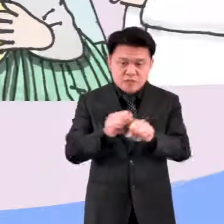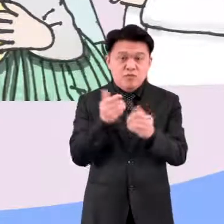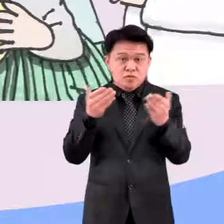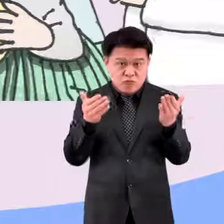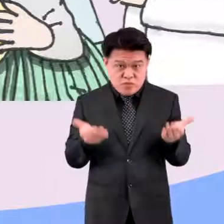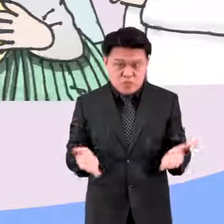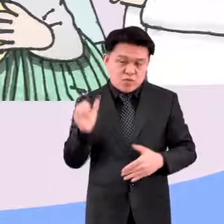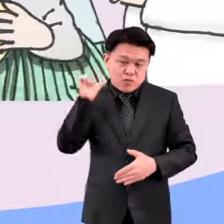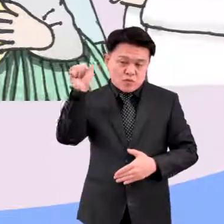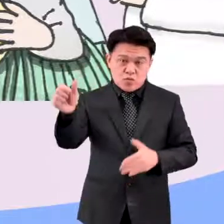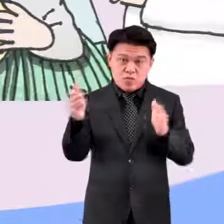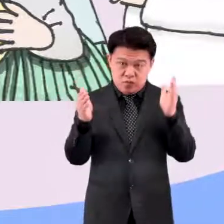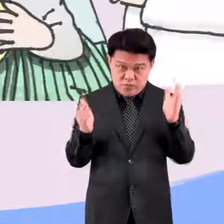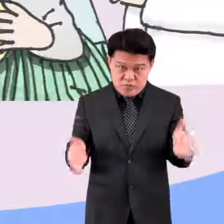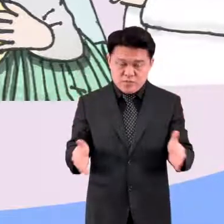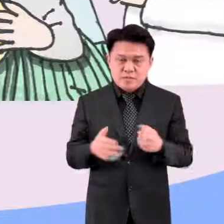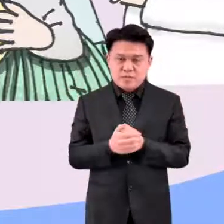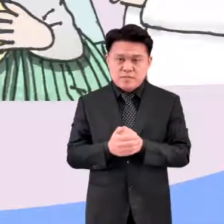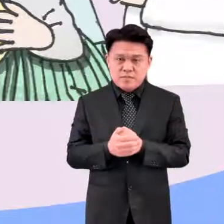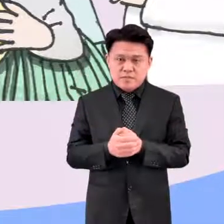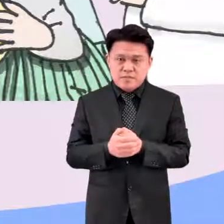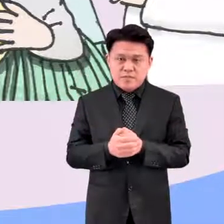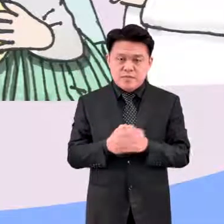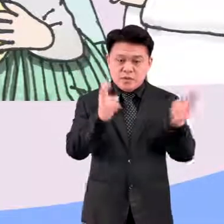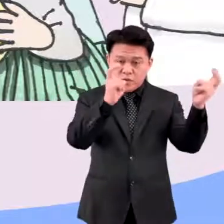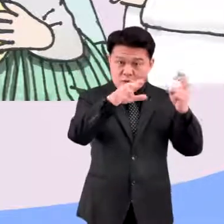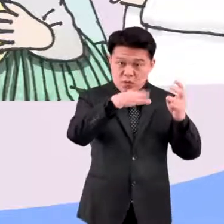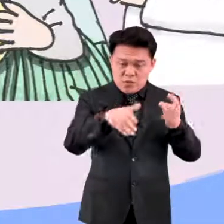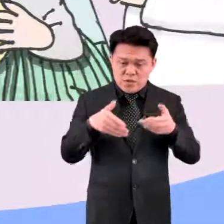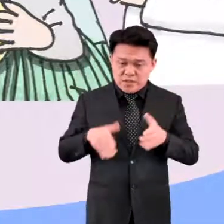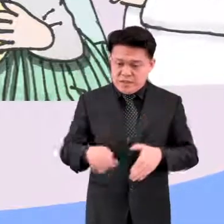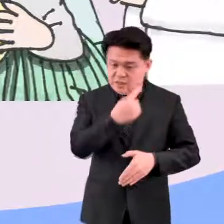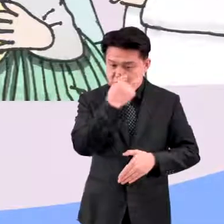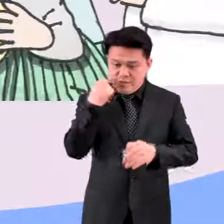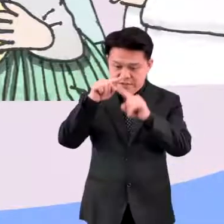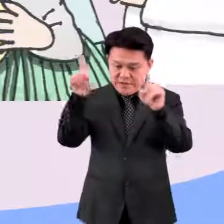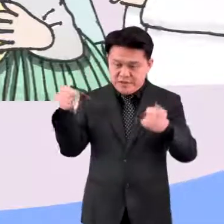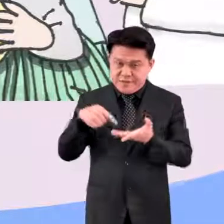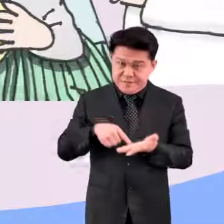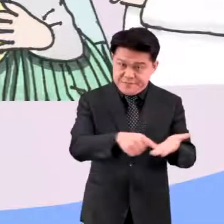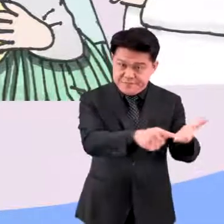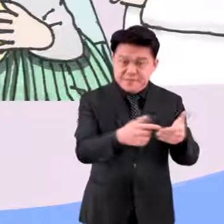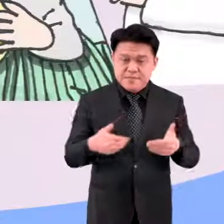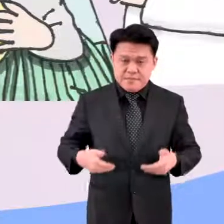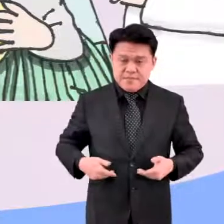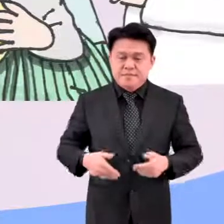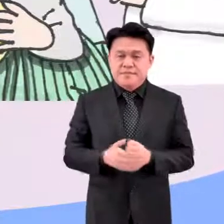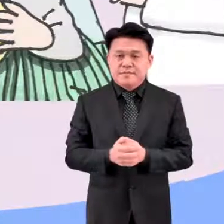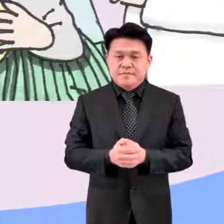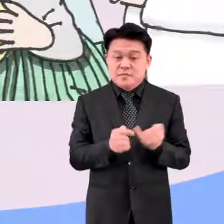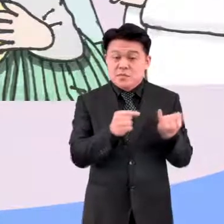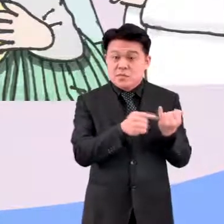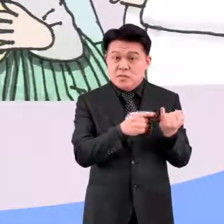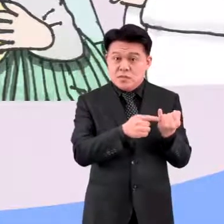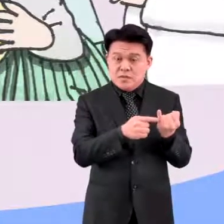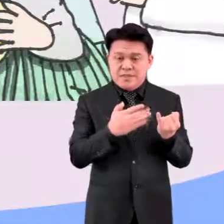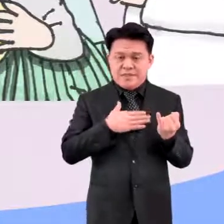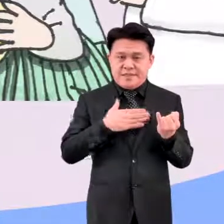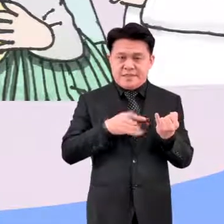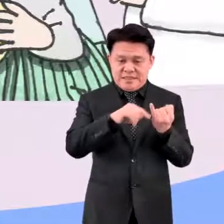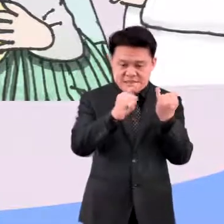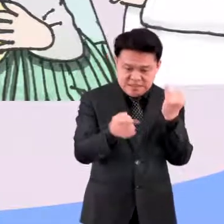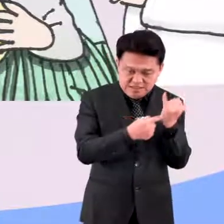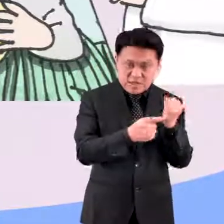경우 특별 휴가는 5일입니다. 일하는 곳에 출생증명서를 내야 합니다.